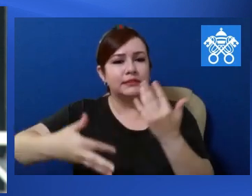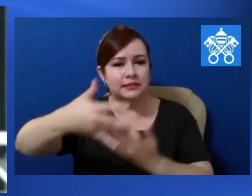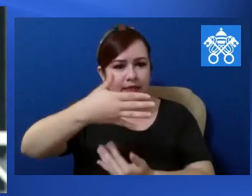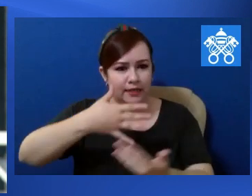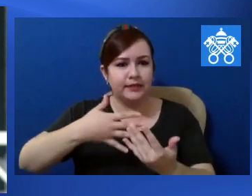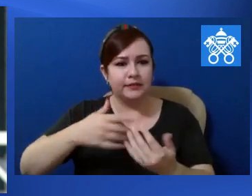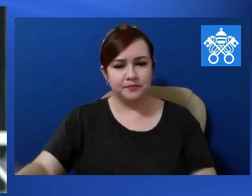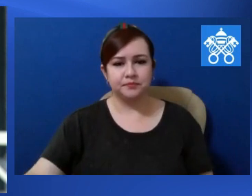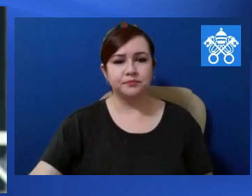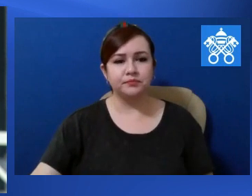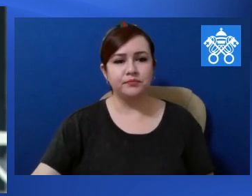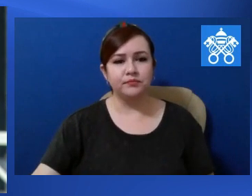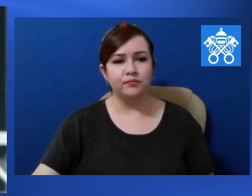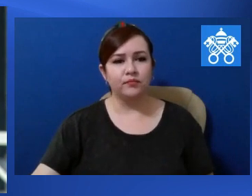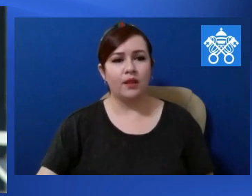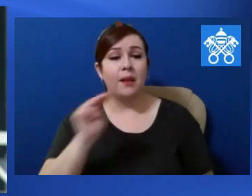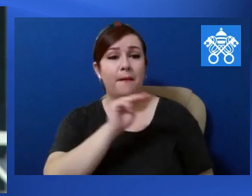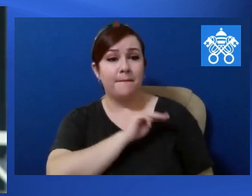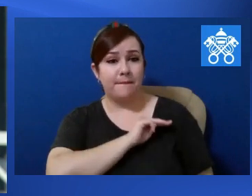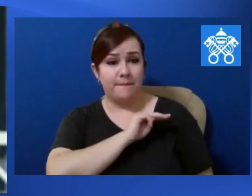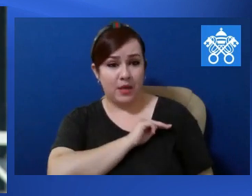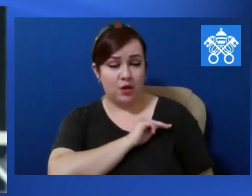per accogliere anziani